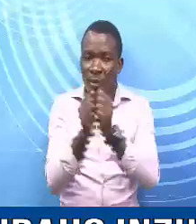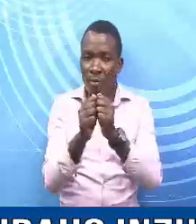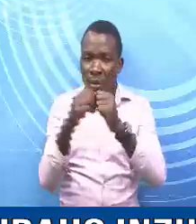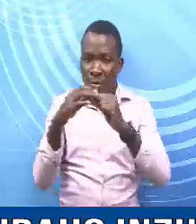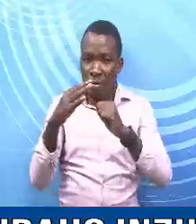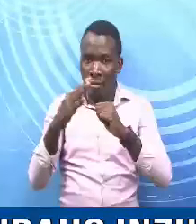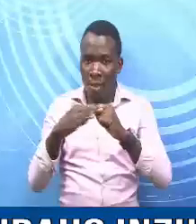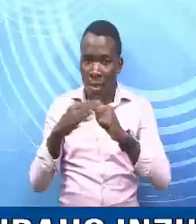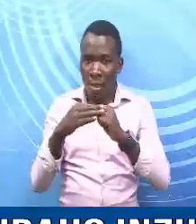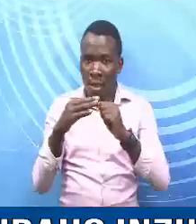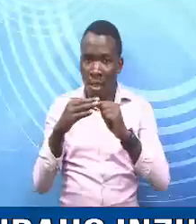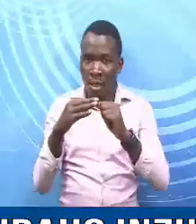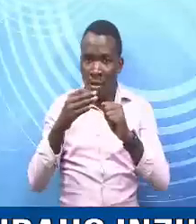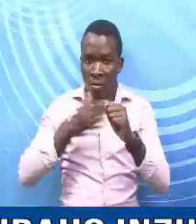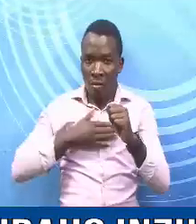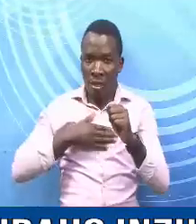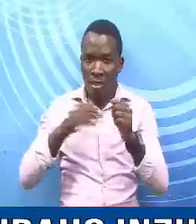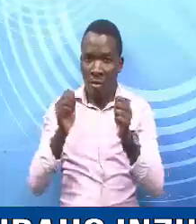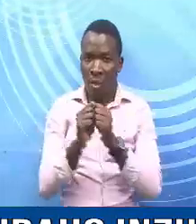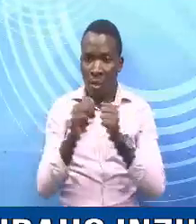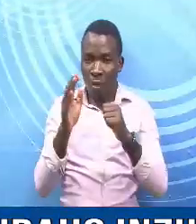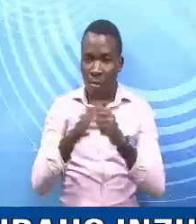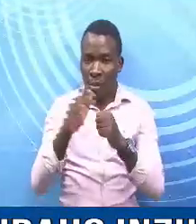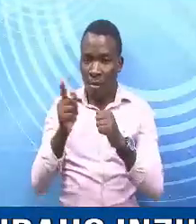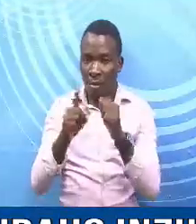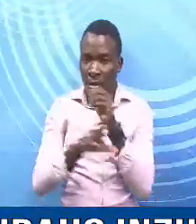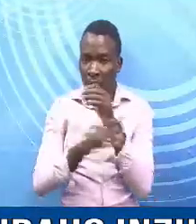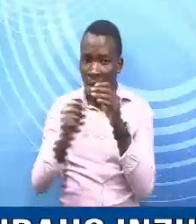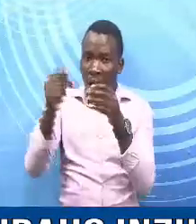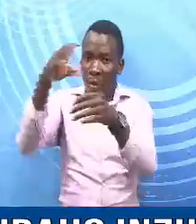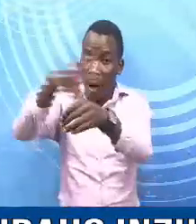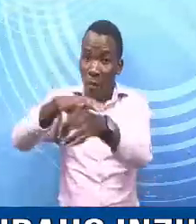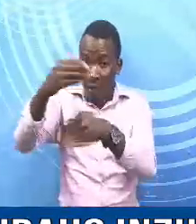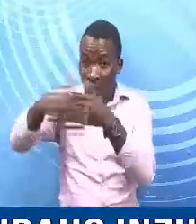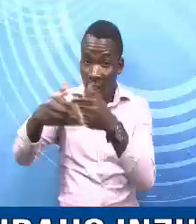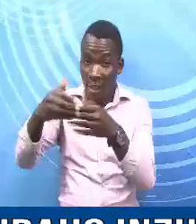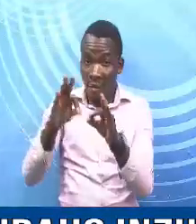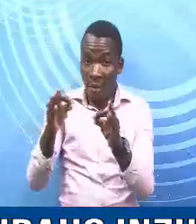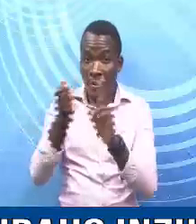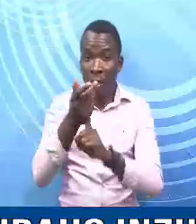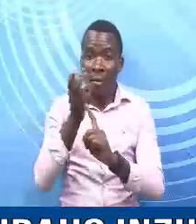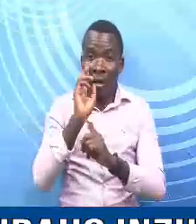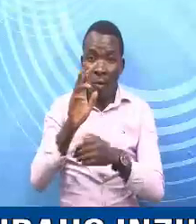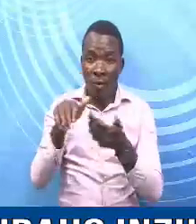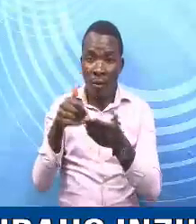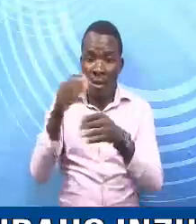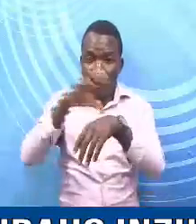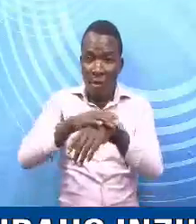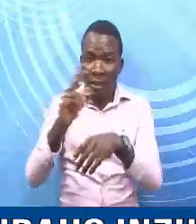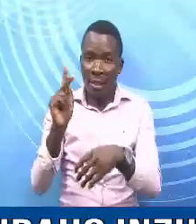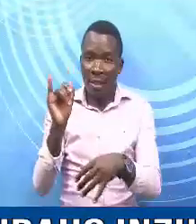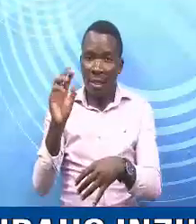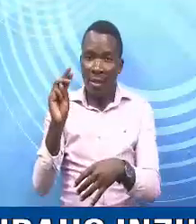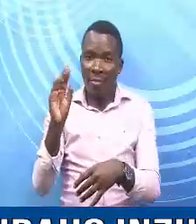18 ni urwanjye rwa 19 rutagiye ariko rwafatiwe ibyaruvuyemo byafatiwe Kimisagara ahatuye